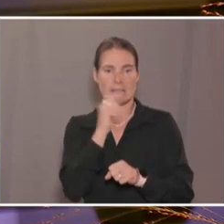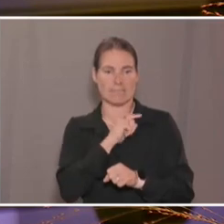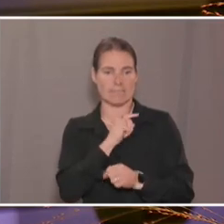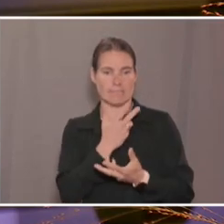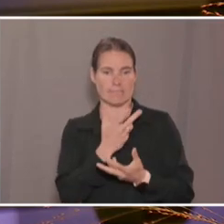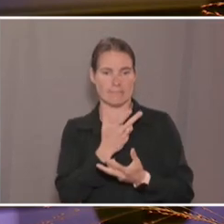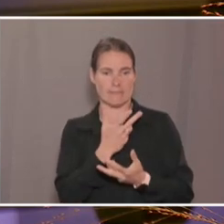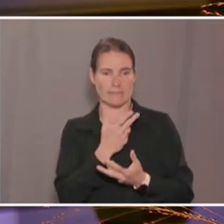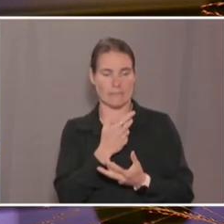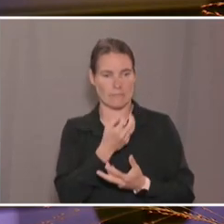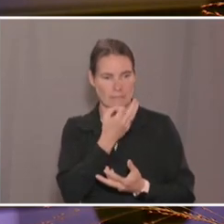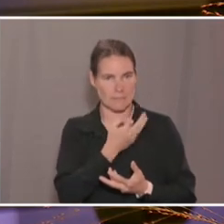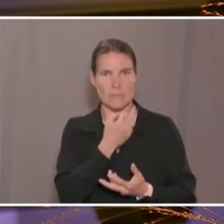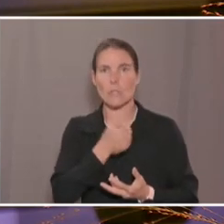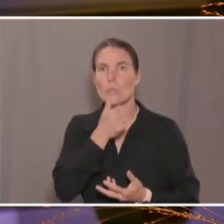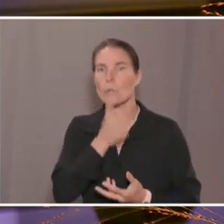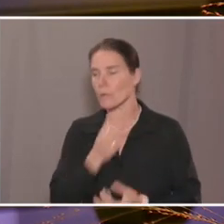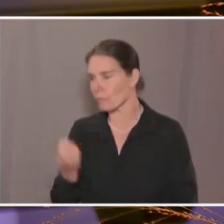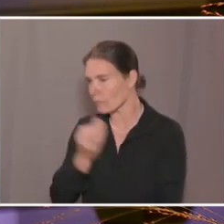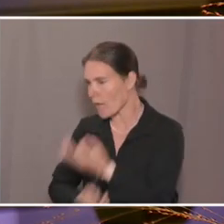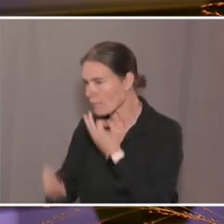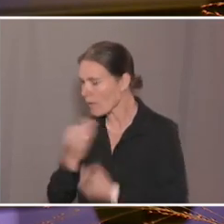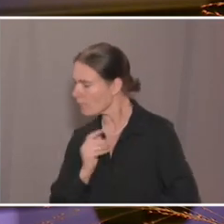drängende Frage der Jüngeren nach dem »Wohin gehen